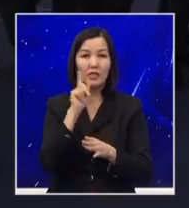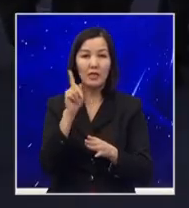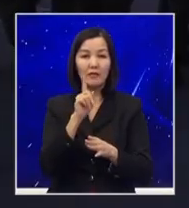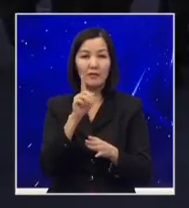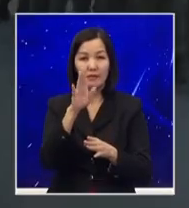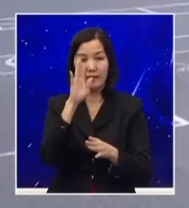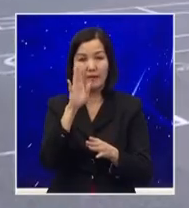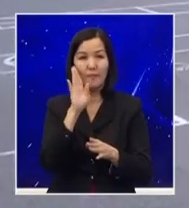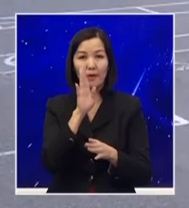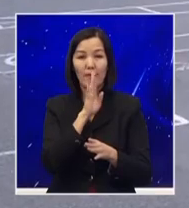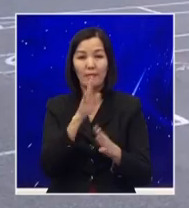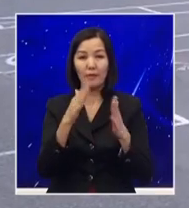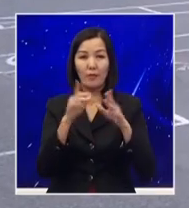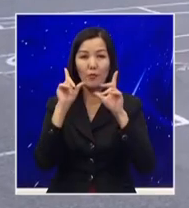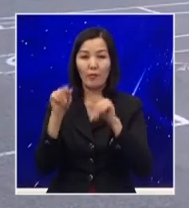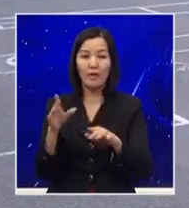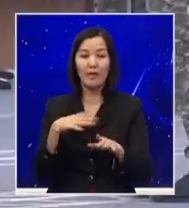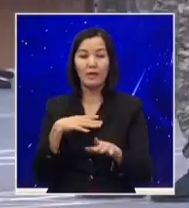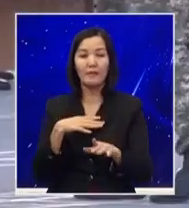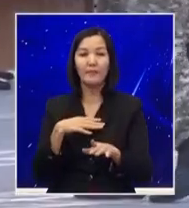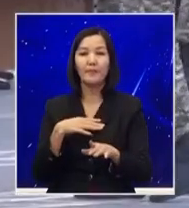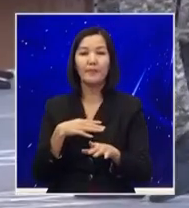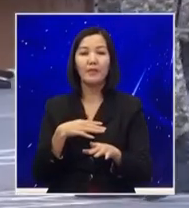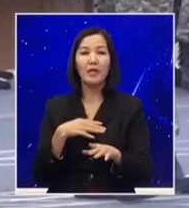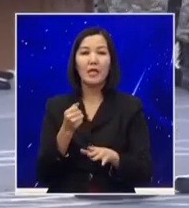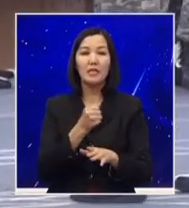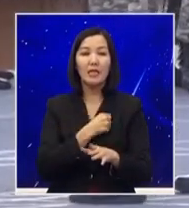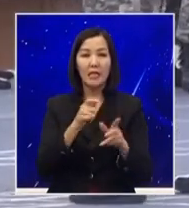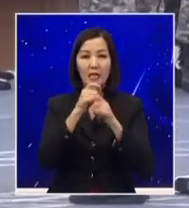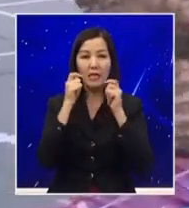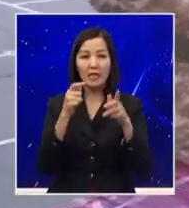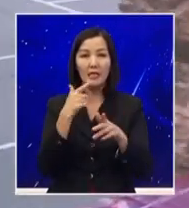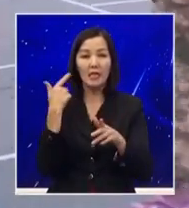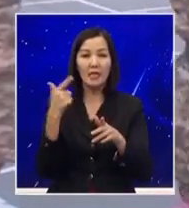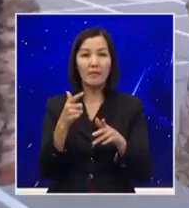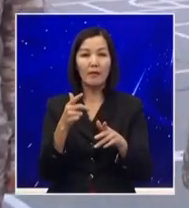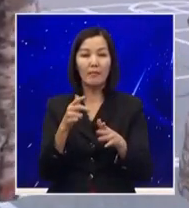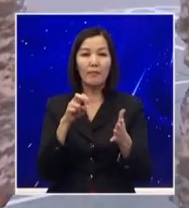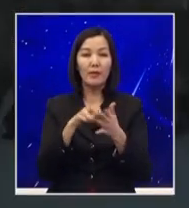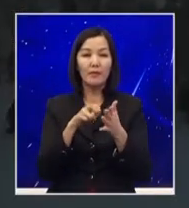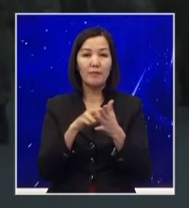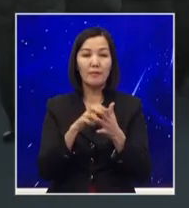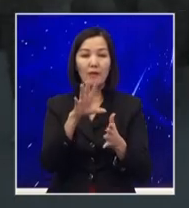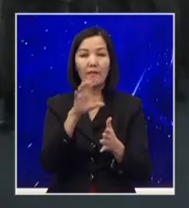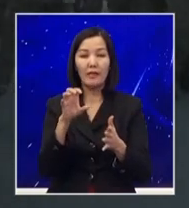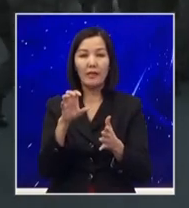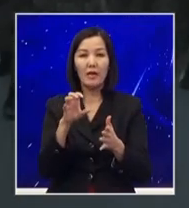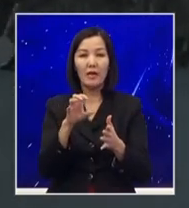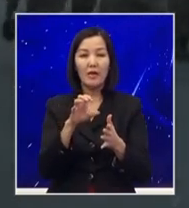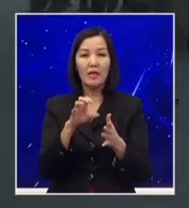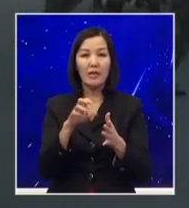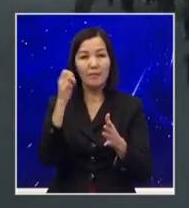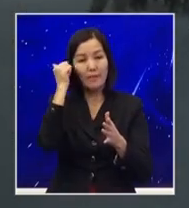скоро буду. За добросовестное выполнение служебно-боевых задач солдат наградили грамотами, благодарственными письмами, фотоальбомами о службе и